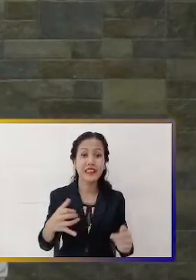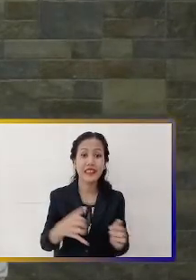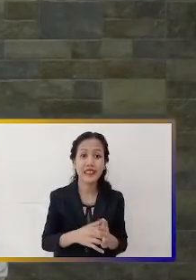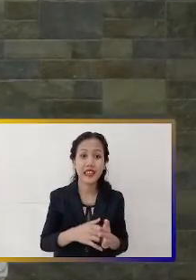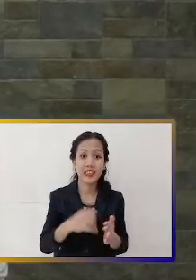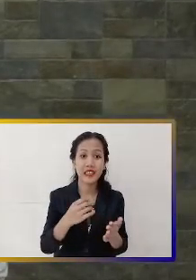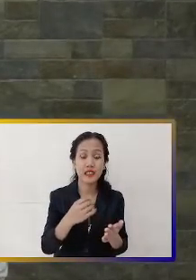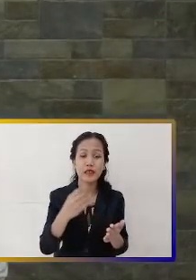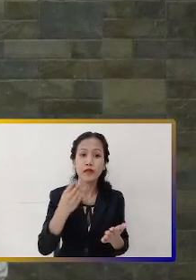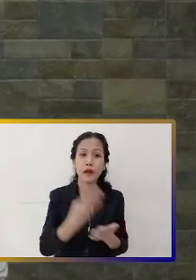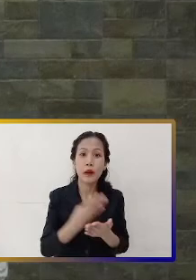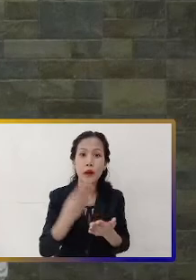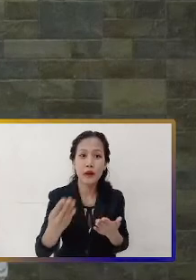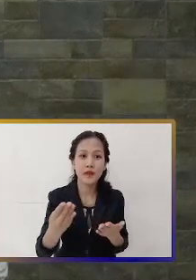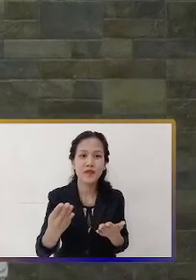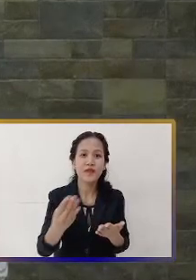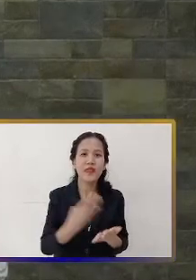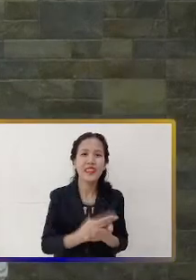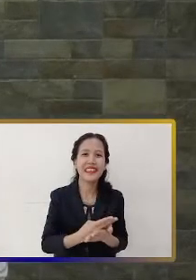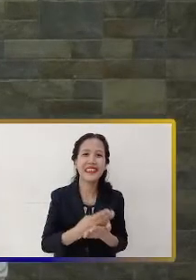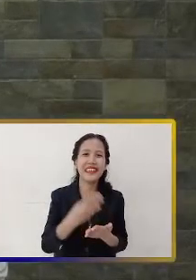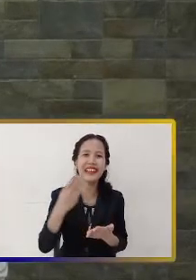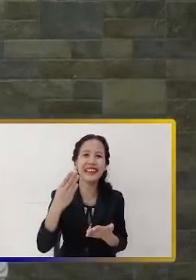niya binayaran sa akin. Ano ibig sabihin, mga kapatid?